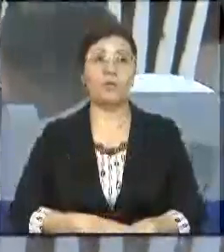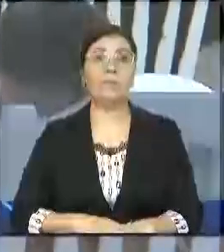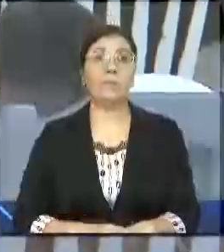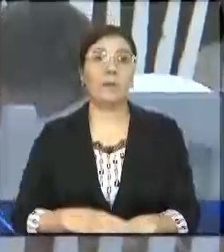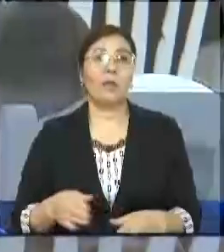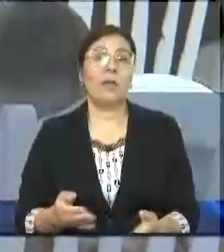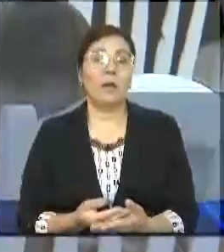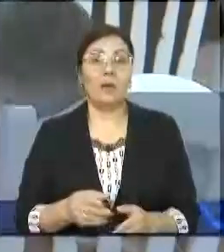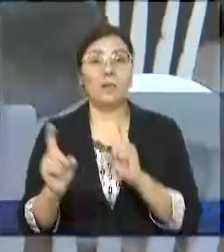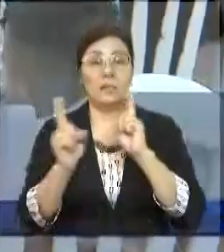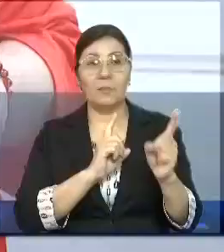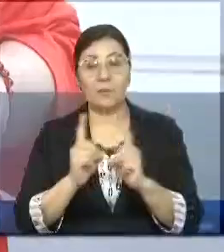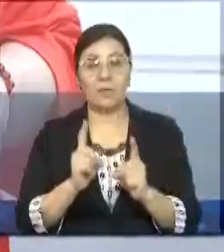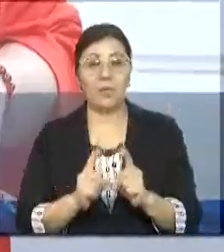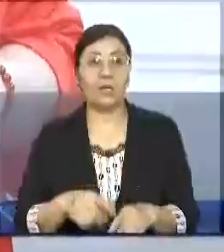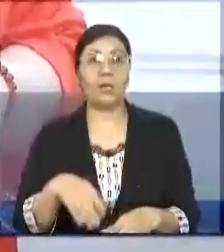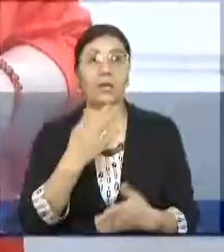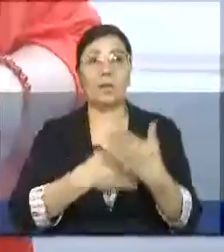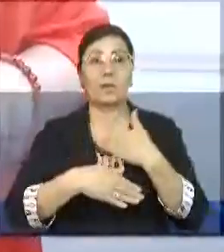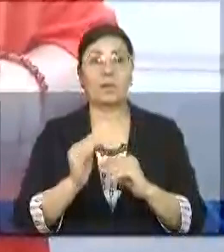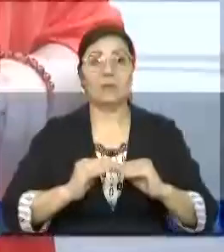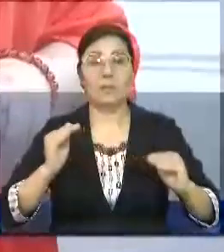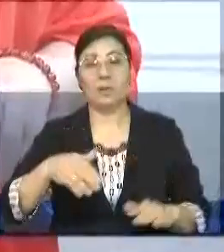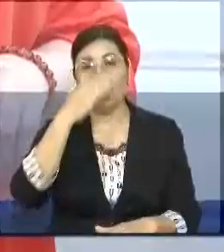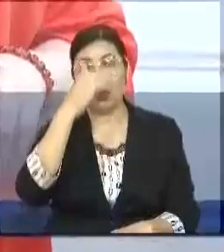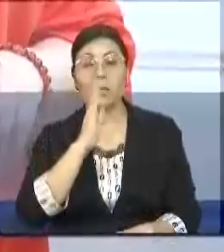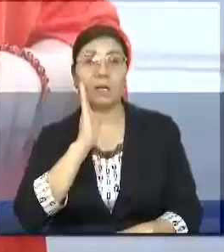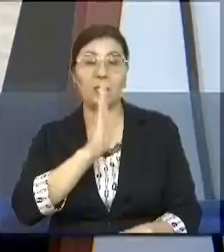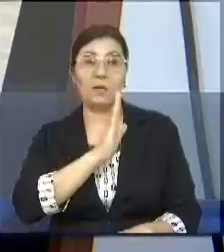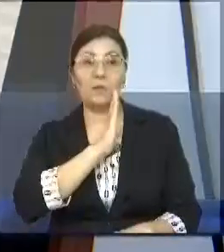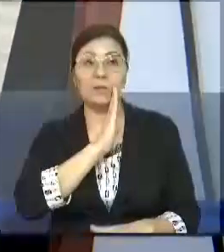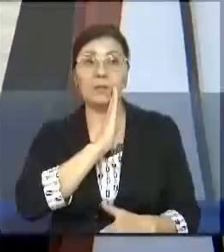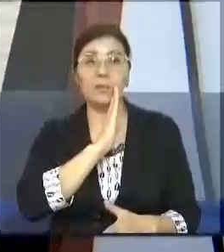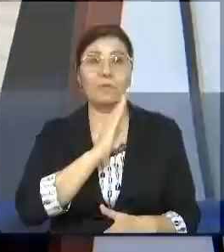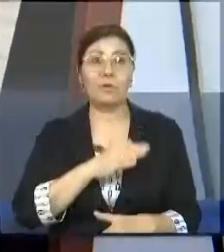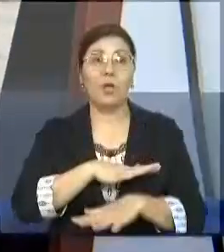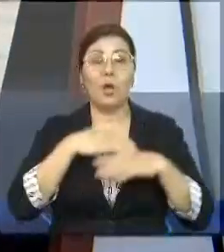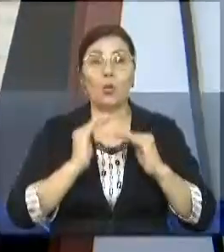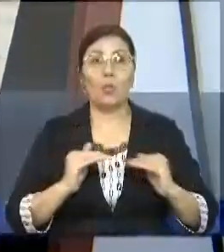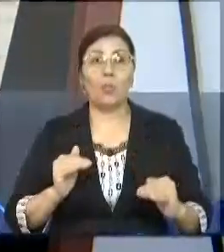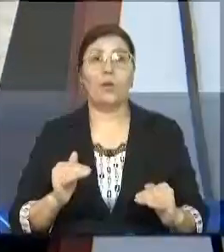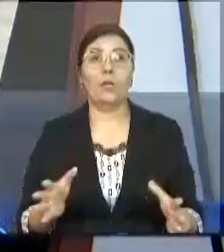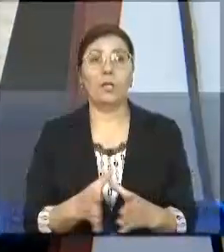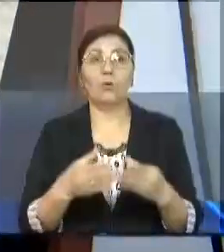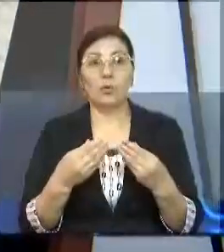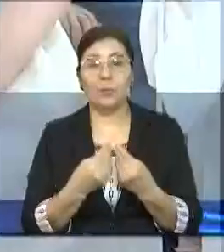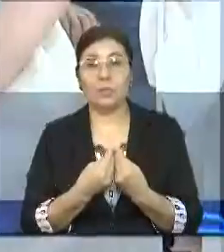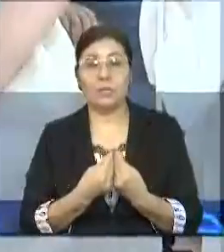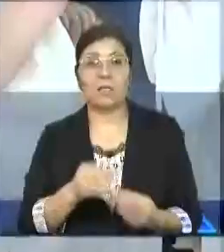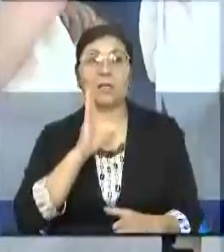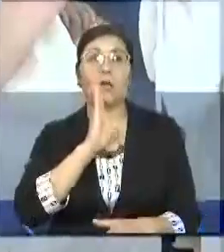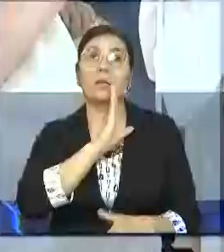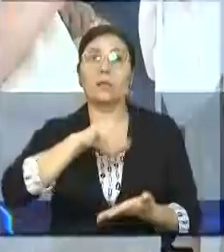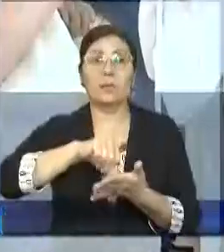Семинарға ерекше балалардың әке-шешелері мен көпбалалы және халықтың әлеуметтік осал тобына жататын отбасылардың ата-аналары қатысты. Себебі